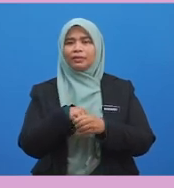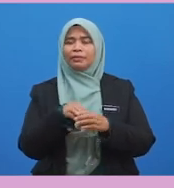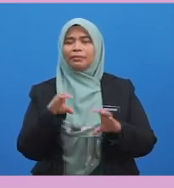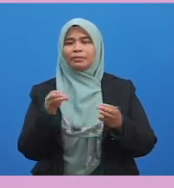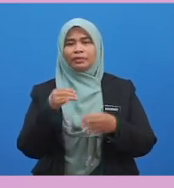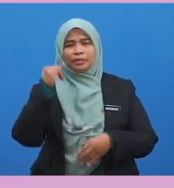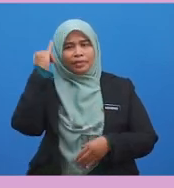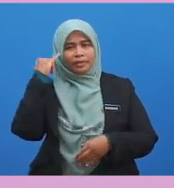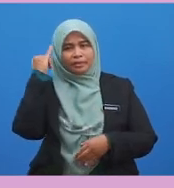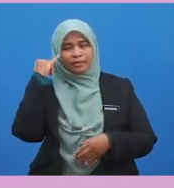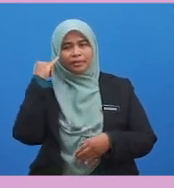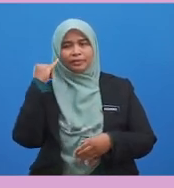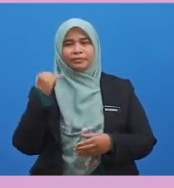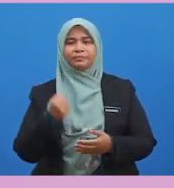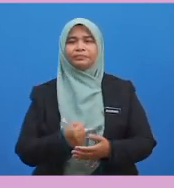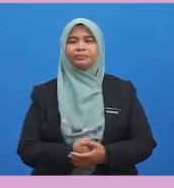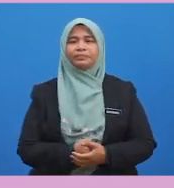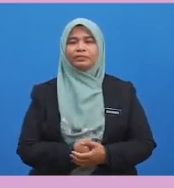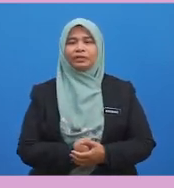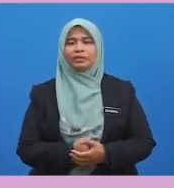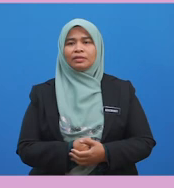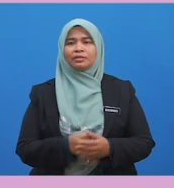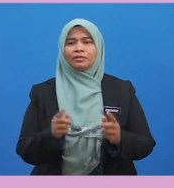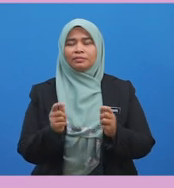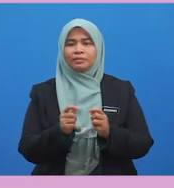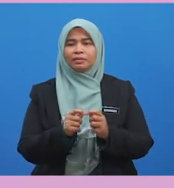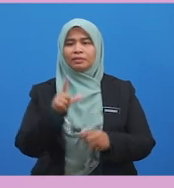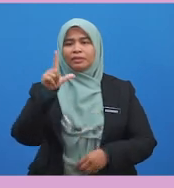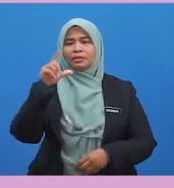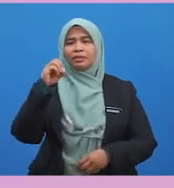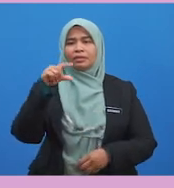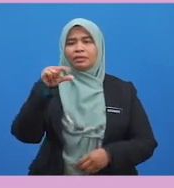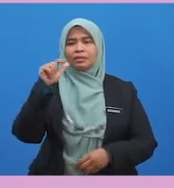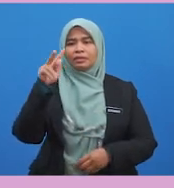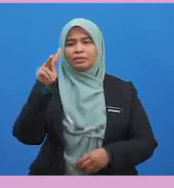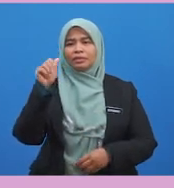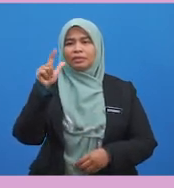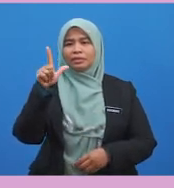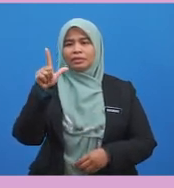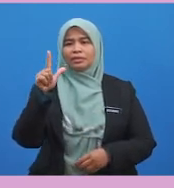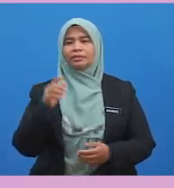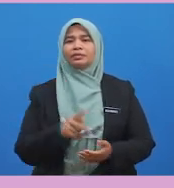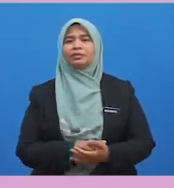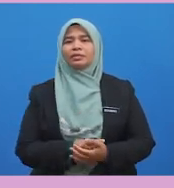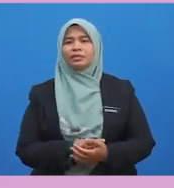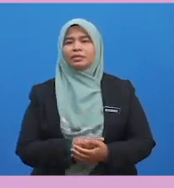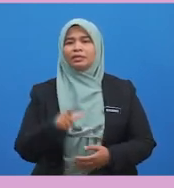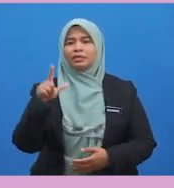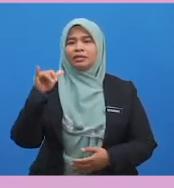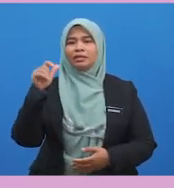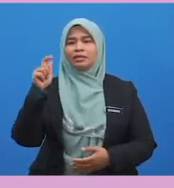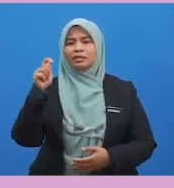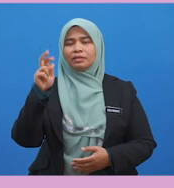dalam penjanaan idea seperti logical, kreatif,